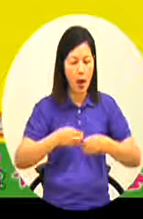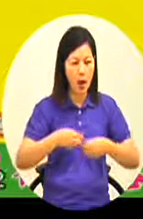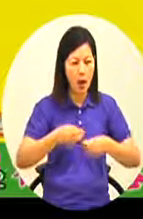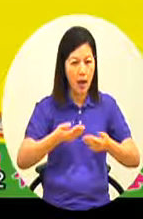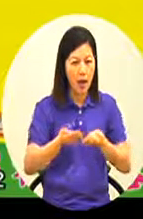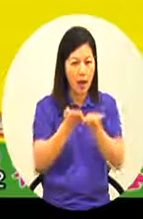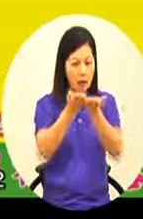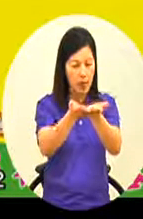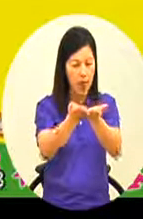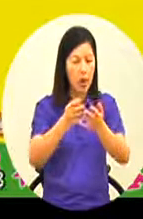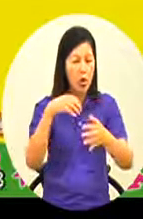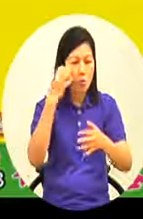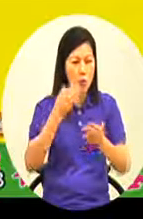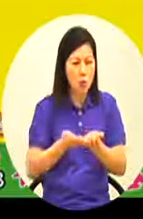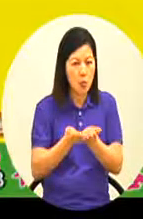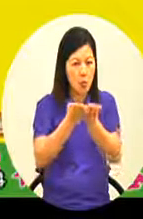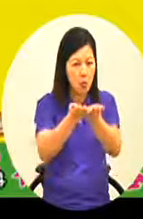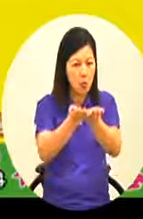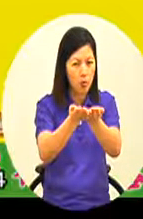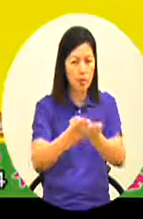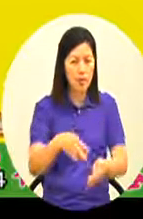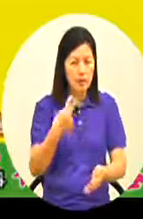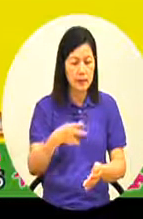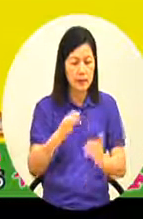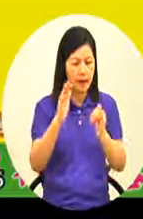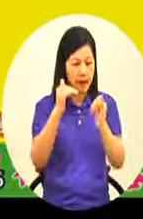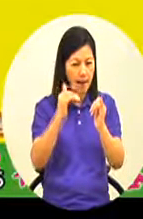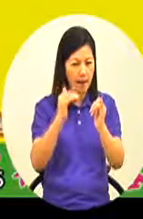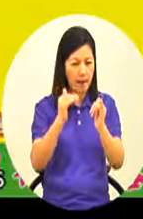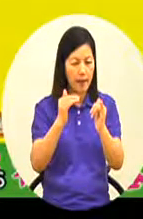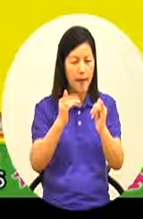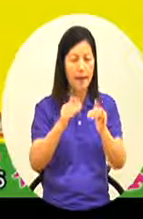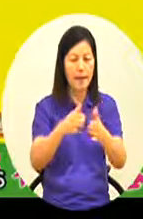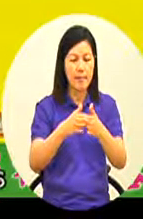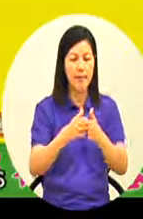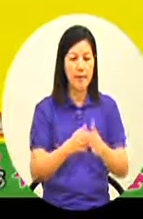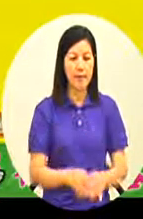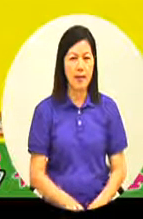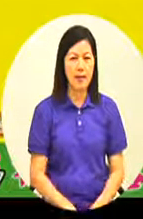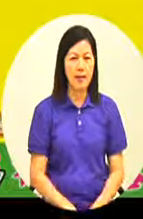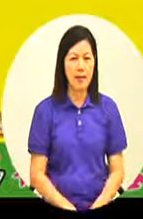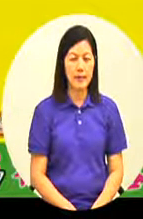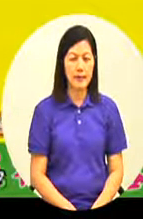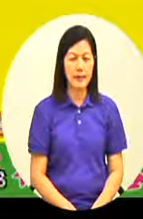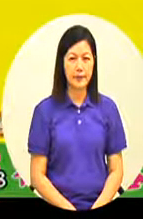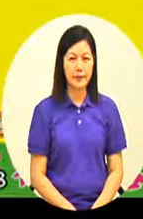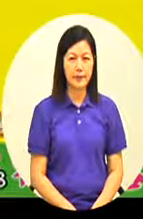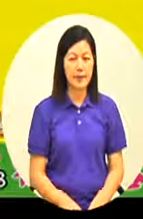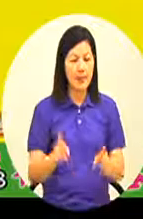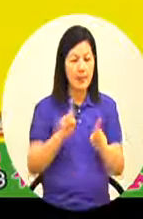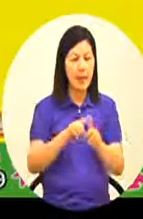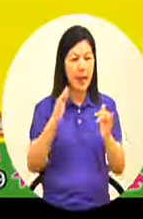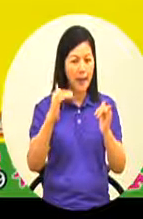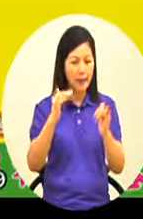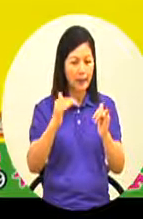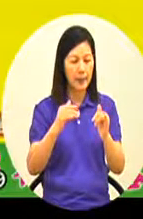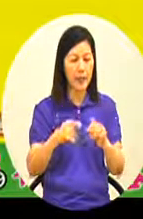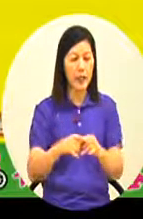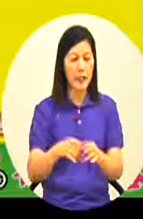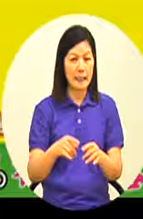哦，行祭拜礼，但就是讲陪祭者不